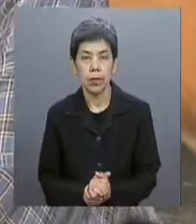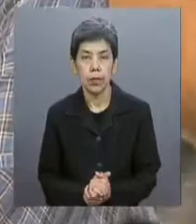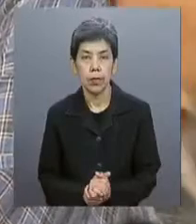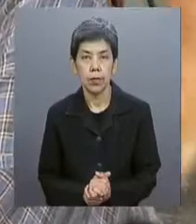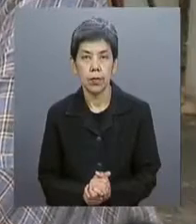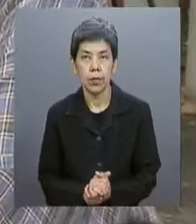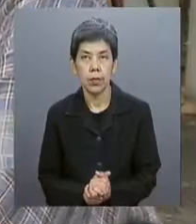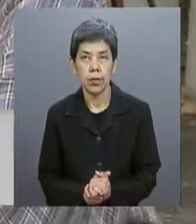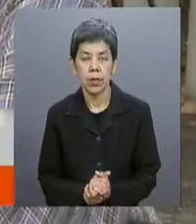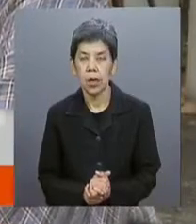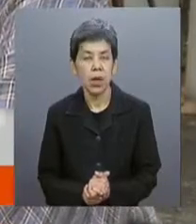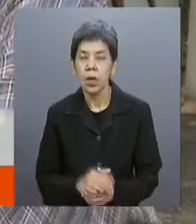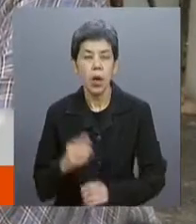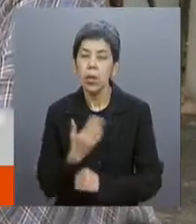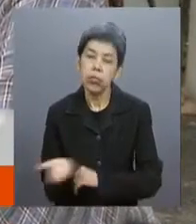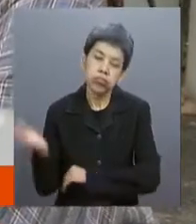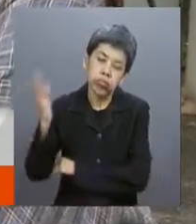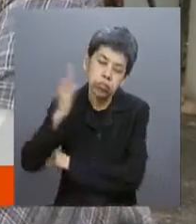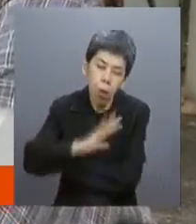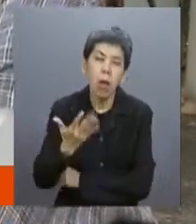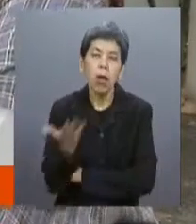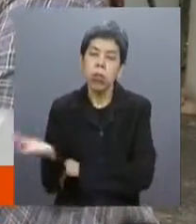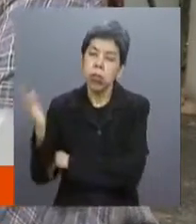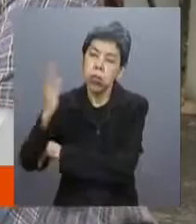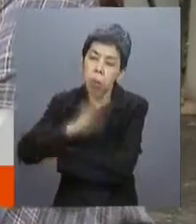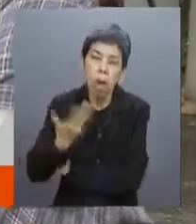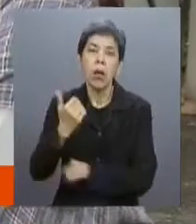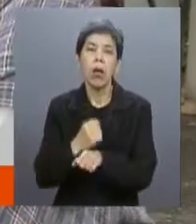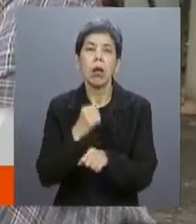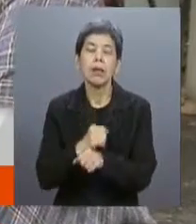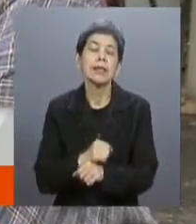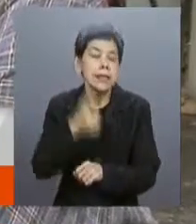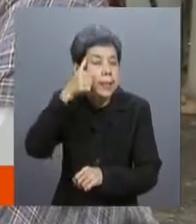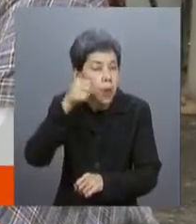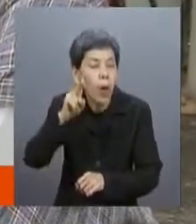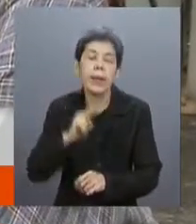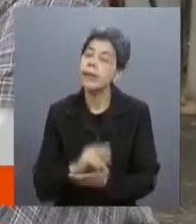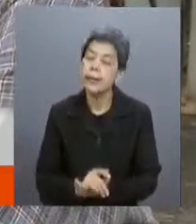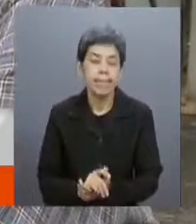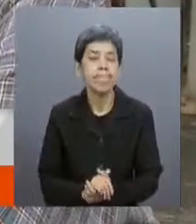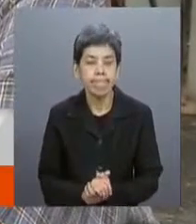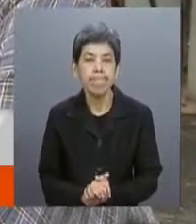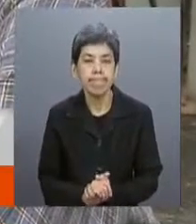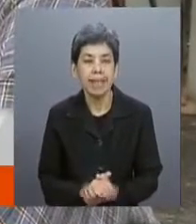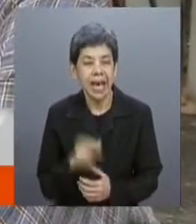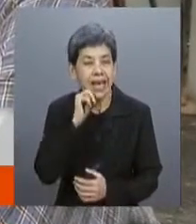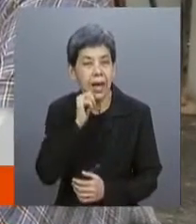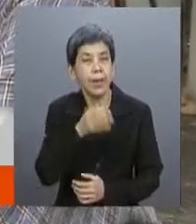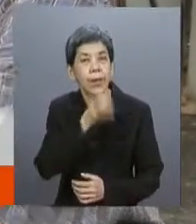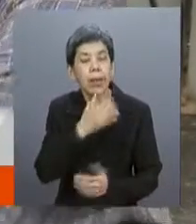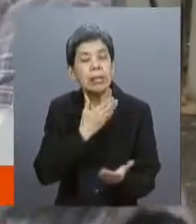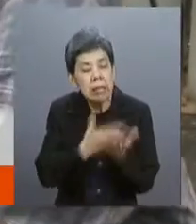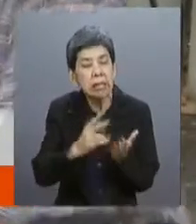แค่วันที่เข้ามาส่งที่นายกเข้ามาส่งวันนึงก็ได้ไปวันน้ำกินก็ซื้อเอา